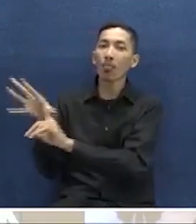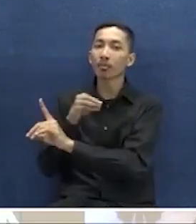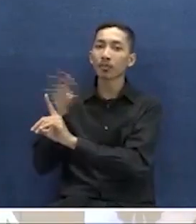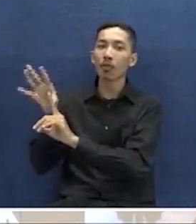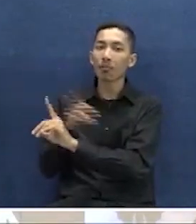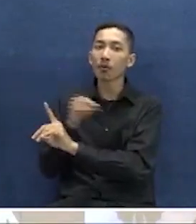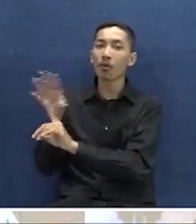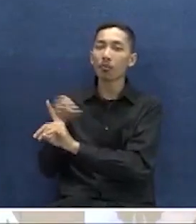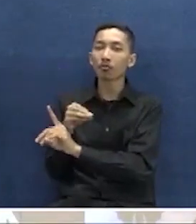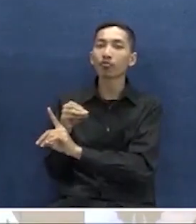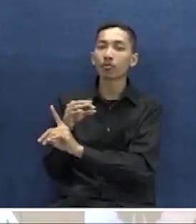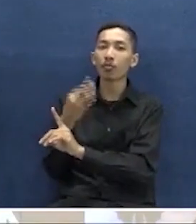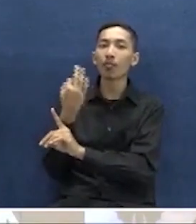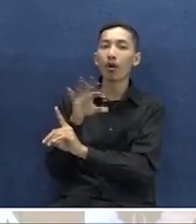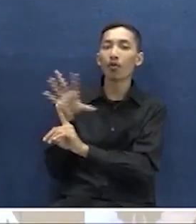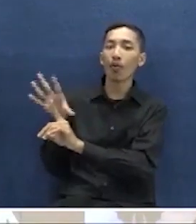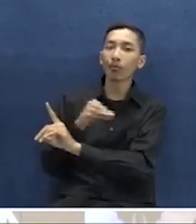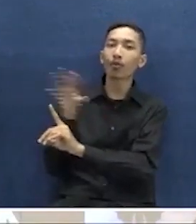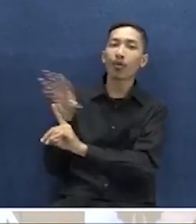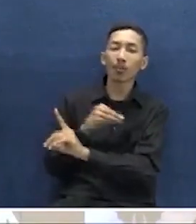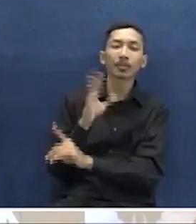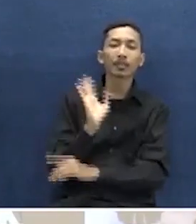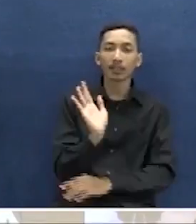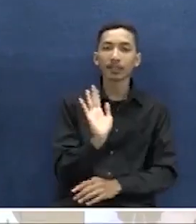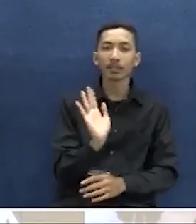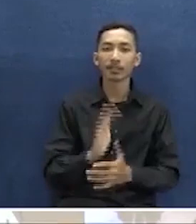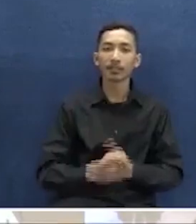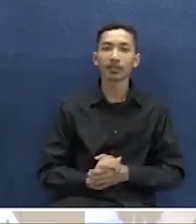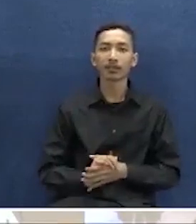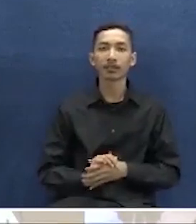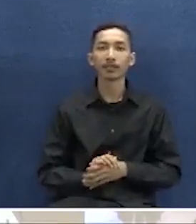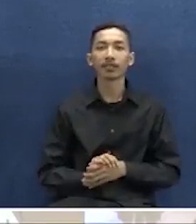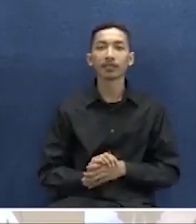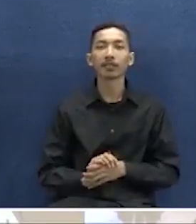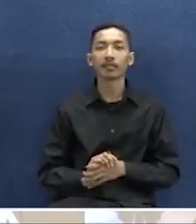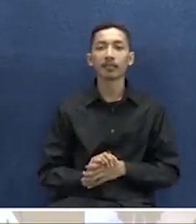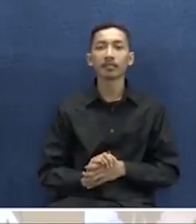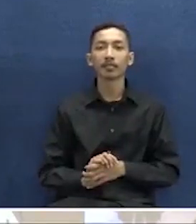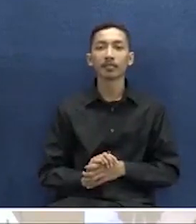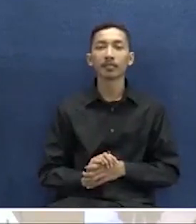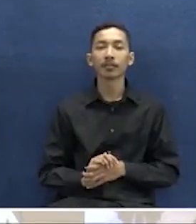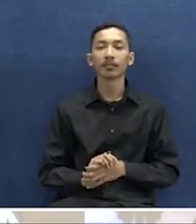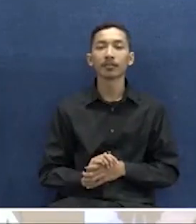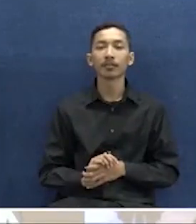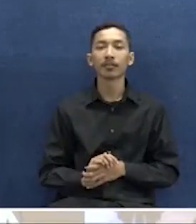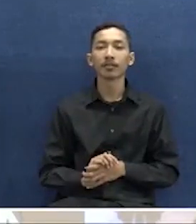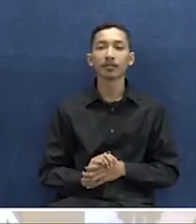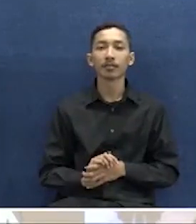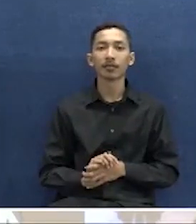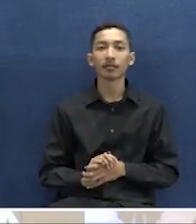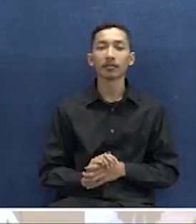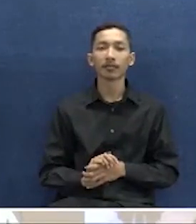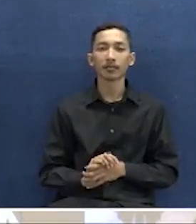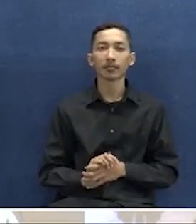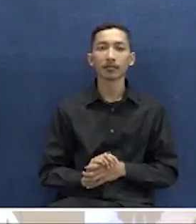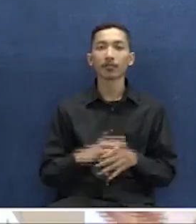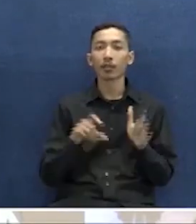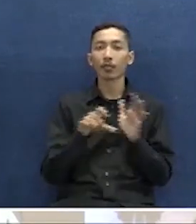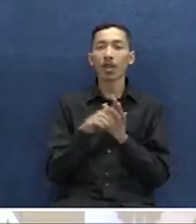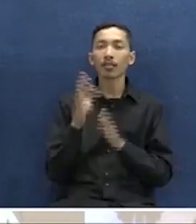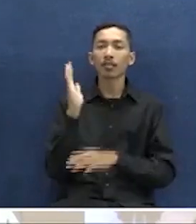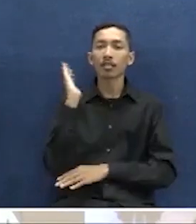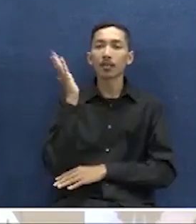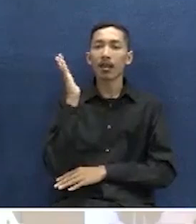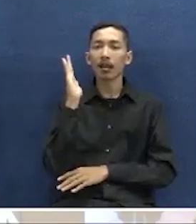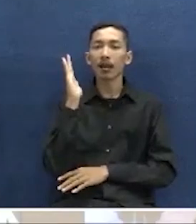yang baru kemarin sore terbit hasil dari seminar seminar ekonomi seminar seminar ekonomi syariah yang saya bilang seminar ekonomi